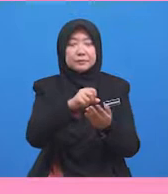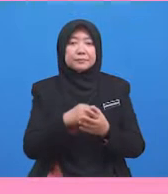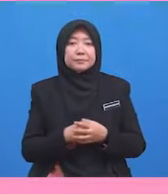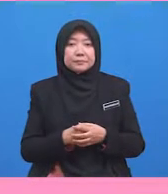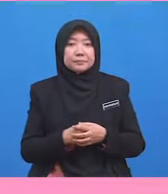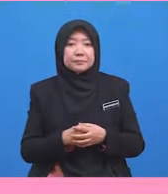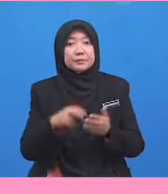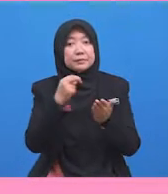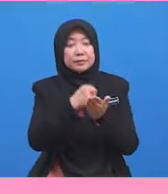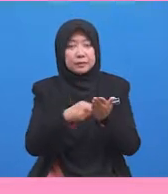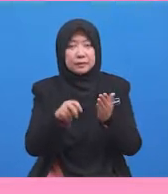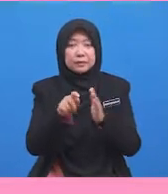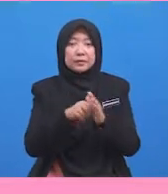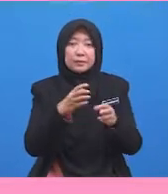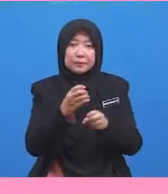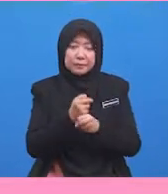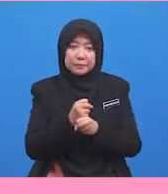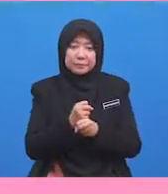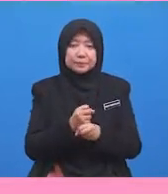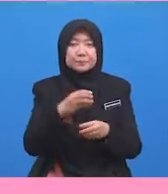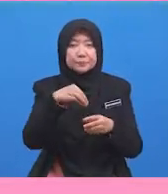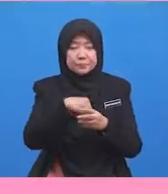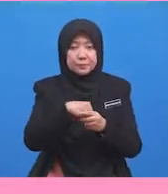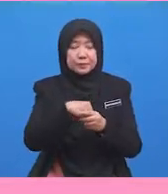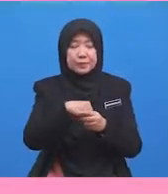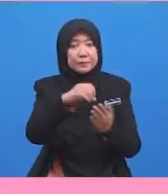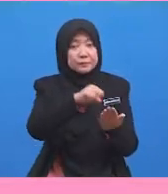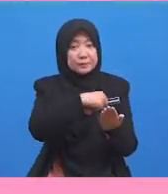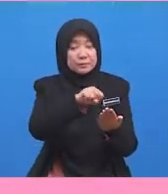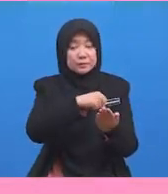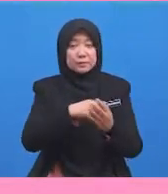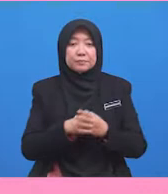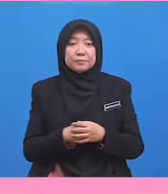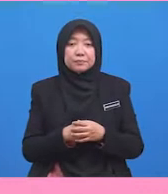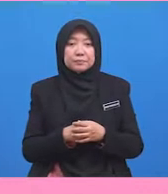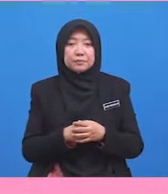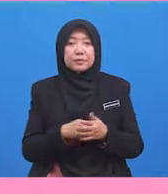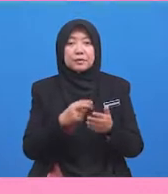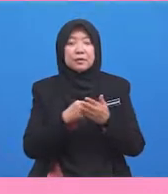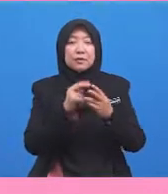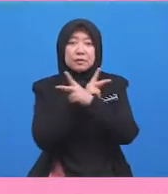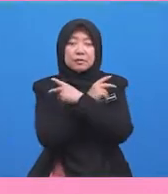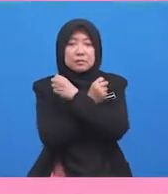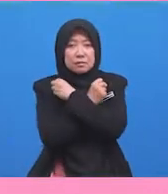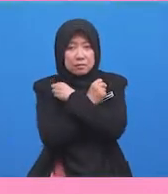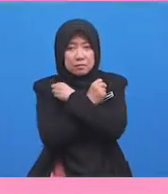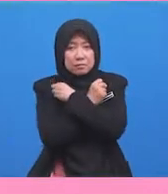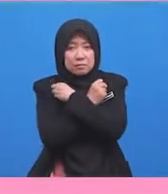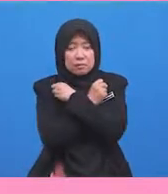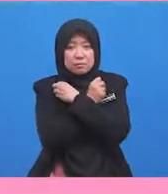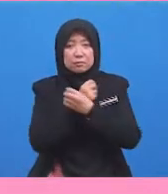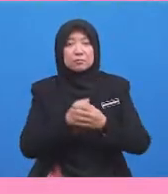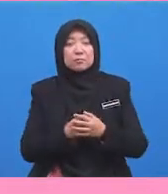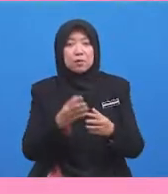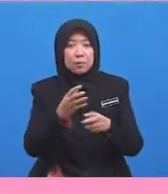antara nilai yang terdapat dalam sajak wajah Sekuntum Mawar ialah nilai kasih sayang nilai